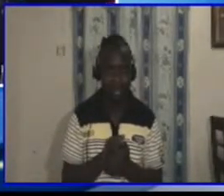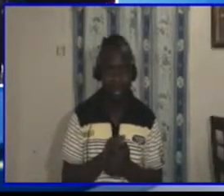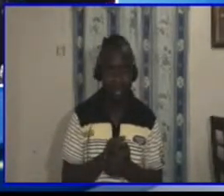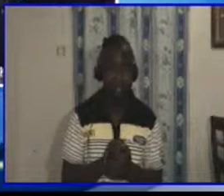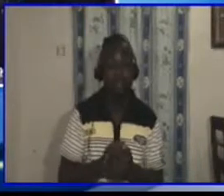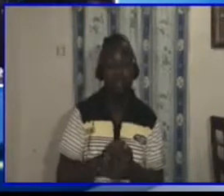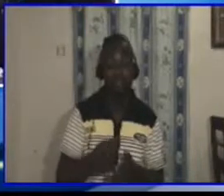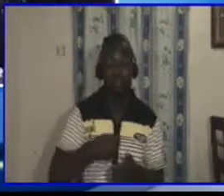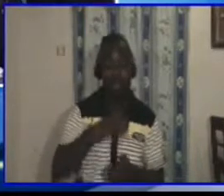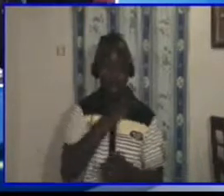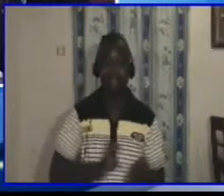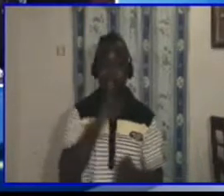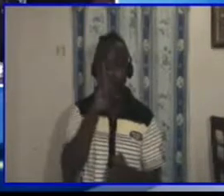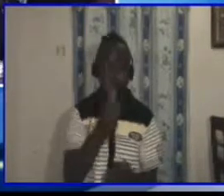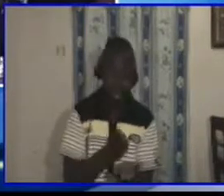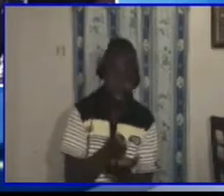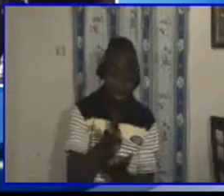più nel sangue